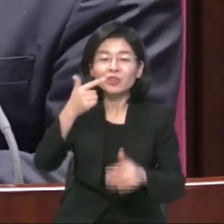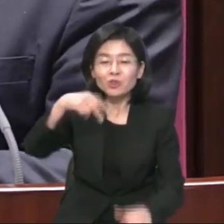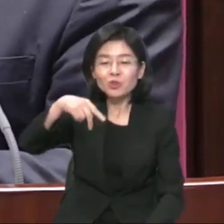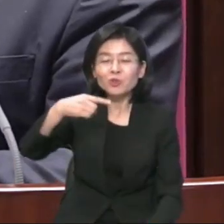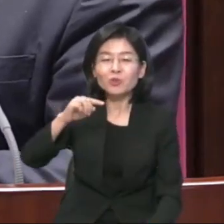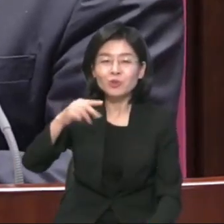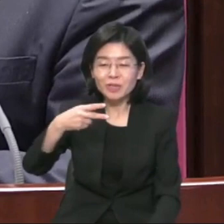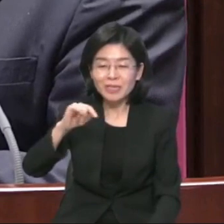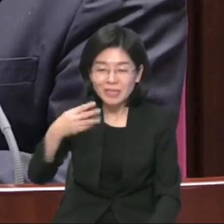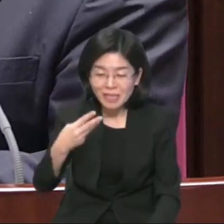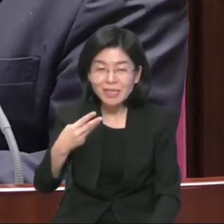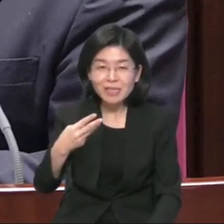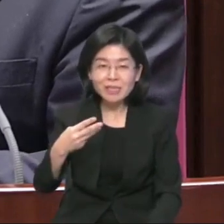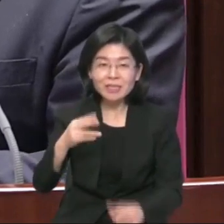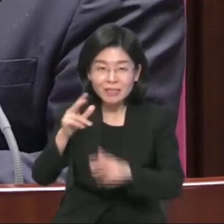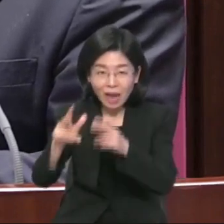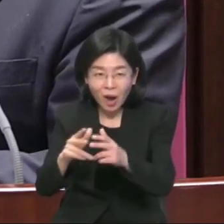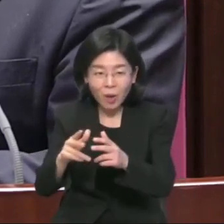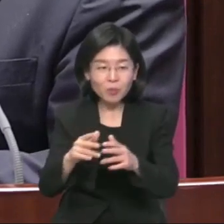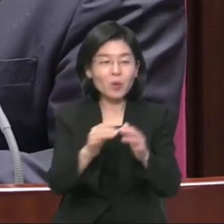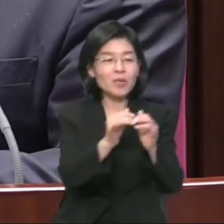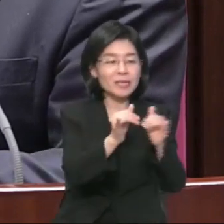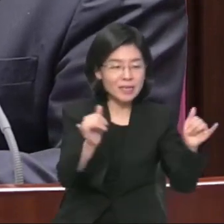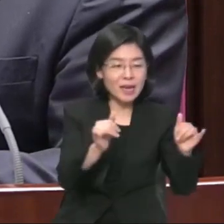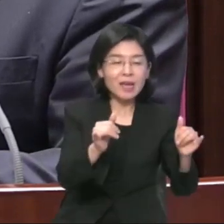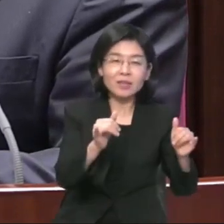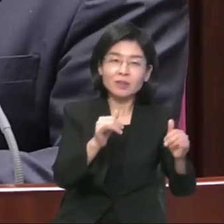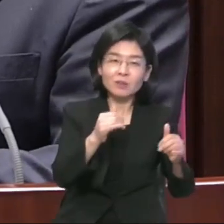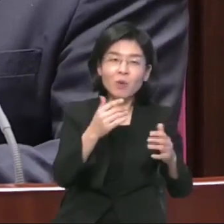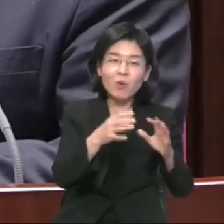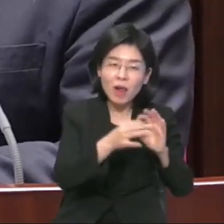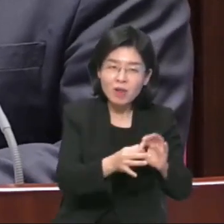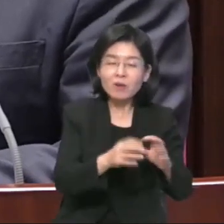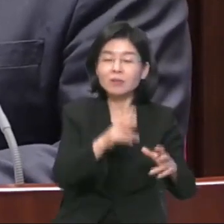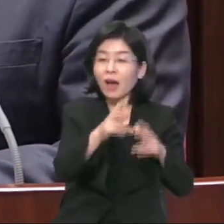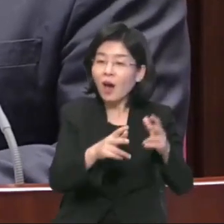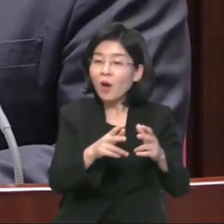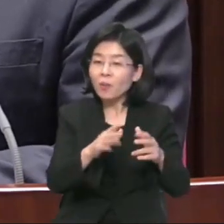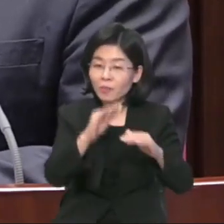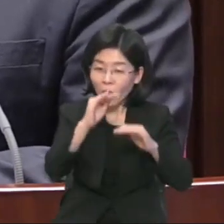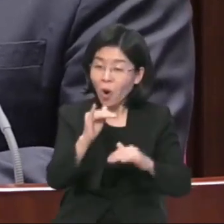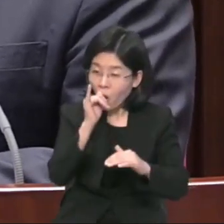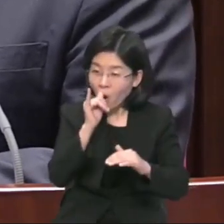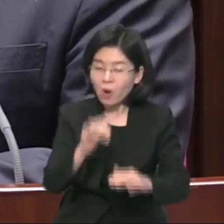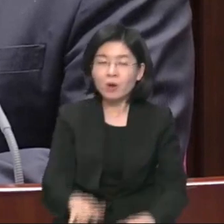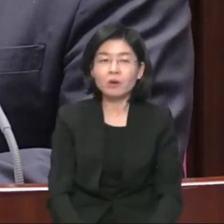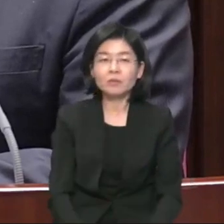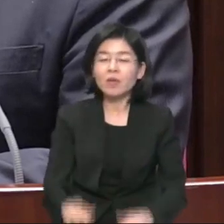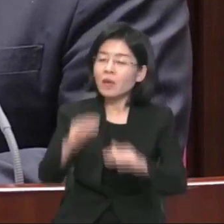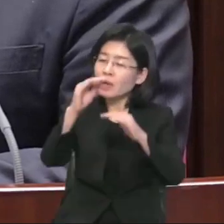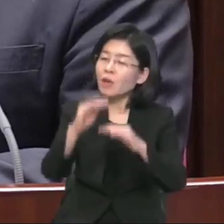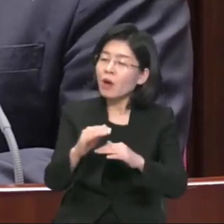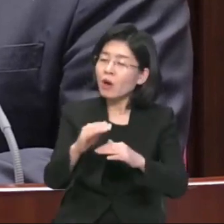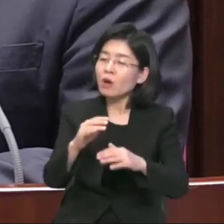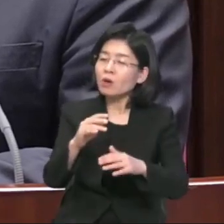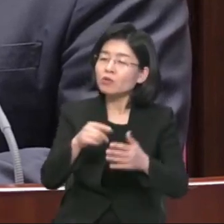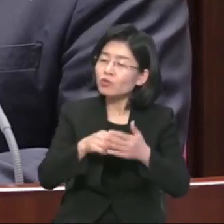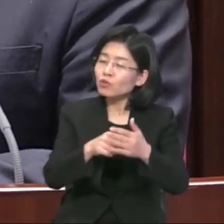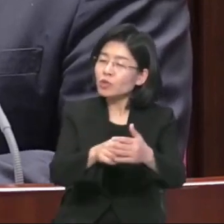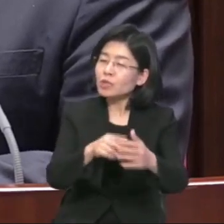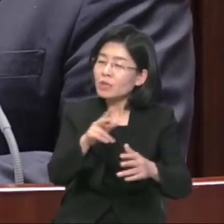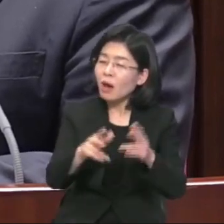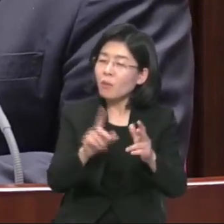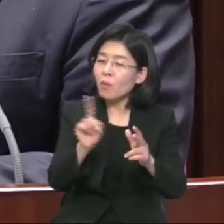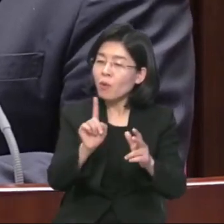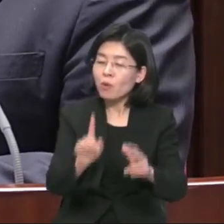인간 안보를 위해서 어떤 것들 추진하고 있죠? 그러니까 지금 그 코로나